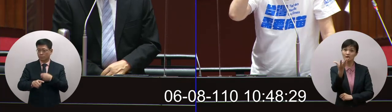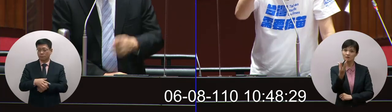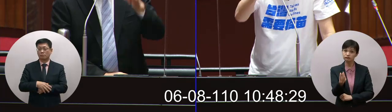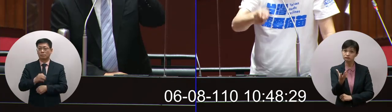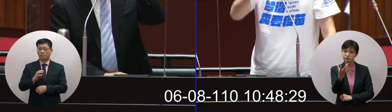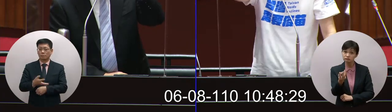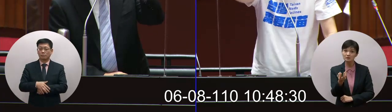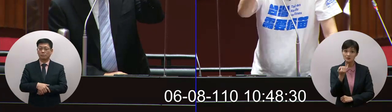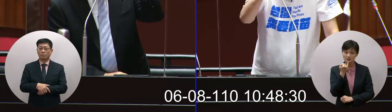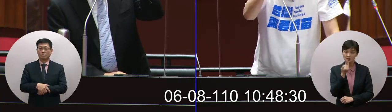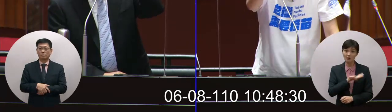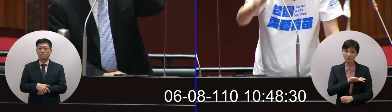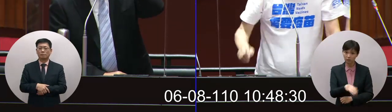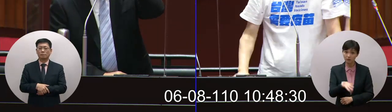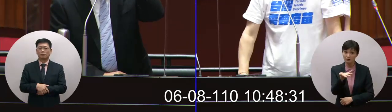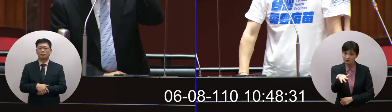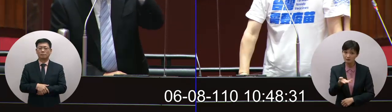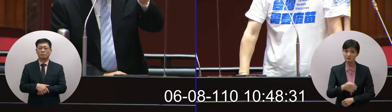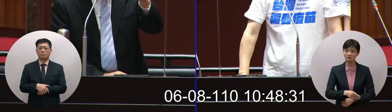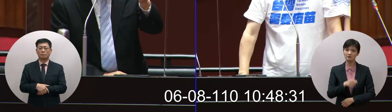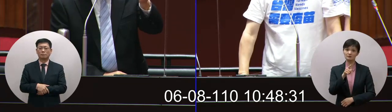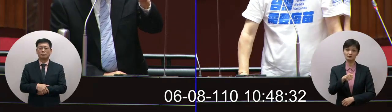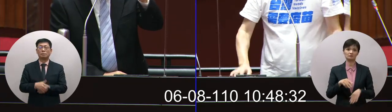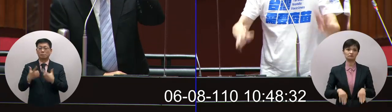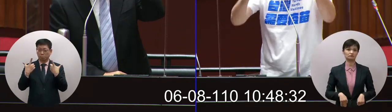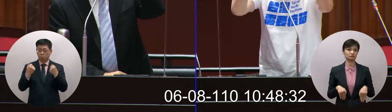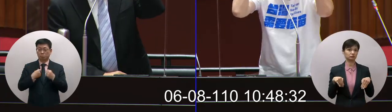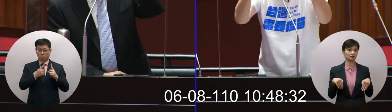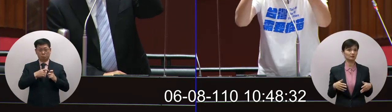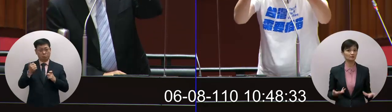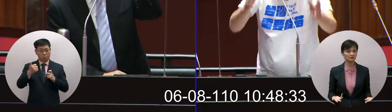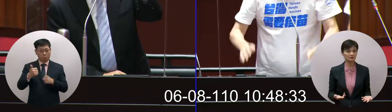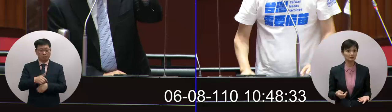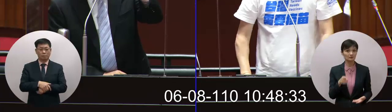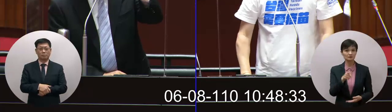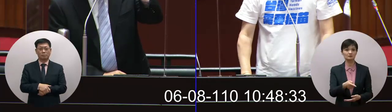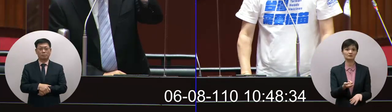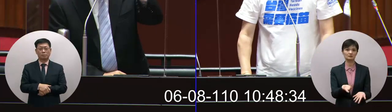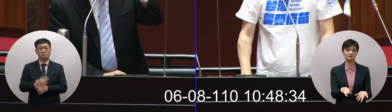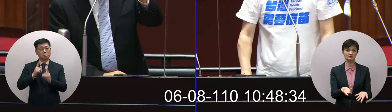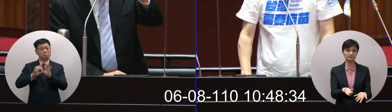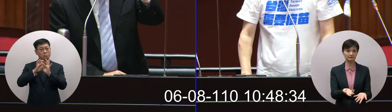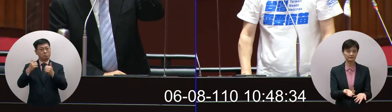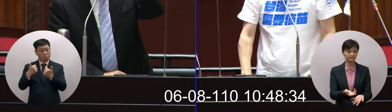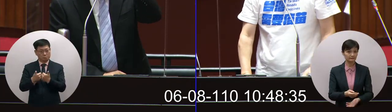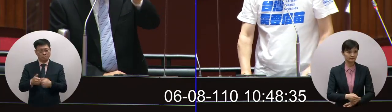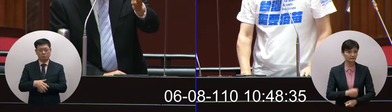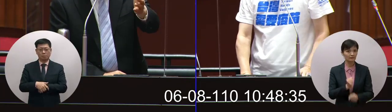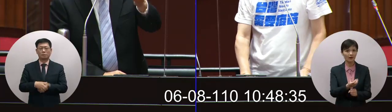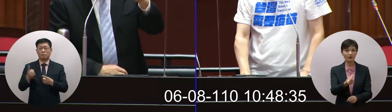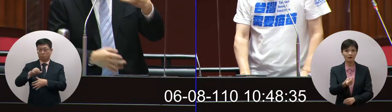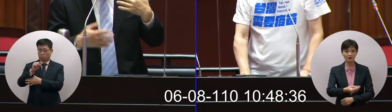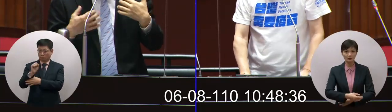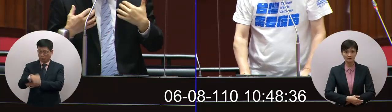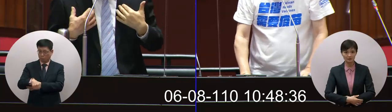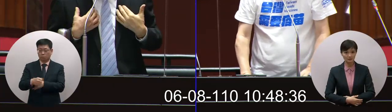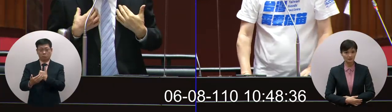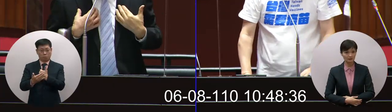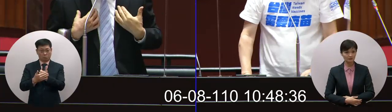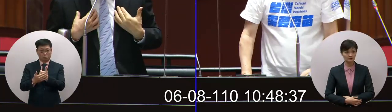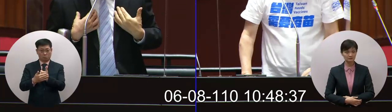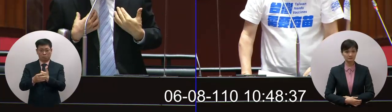因为 什么不对？你们就做了这样子的事啊！ 郭台铭先生， 你们就干这样子的事啊！ 国光会愿意